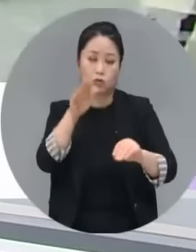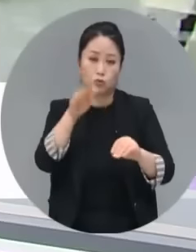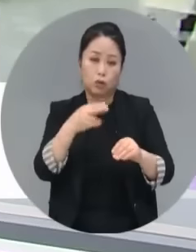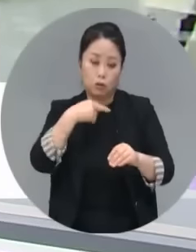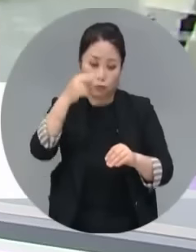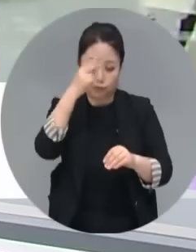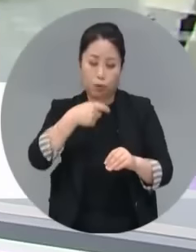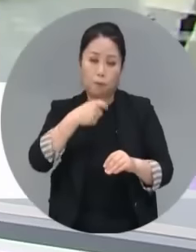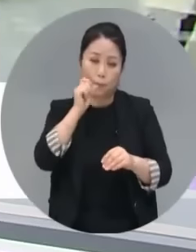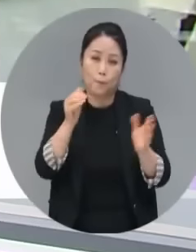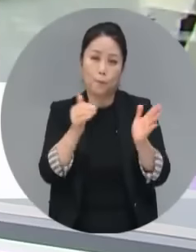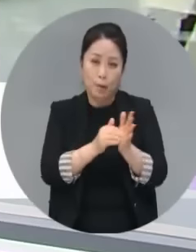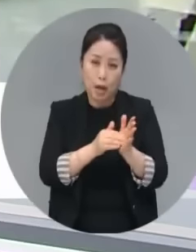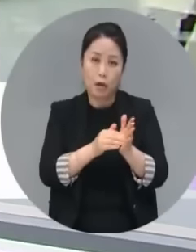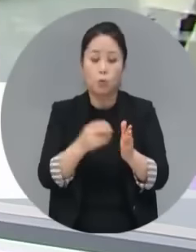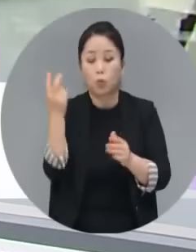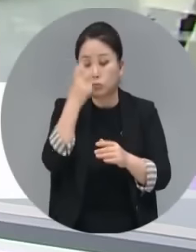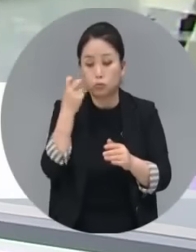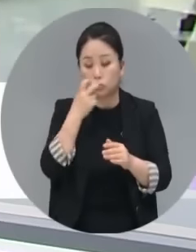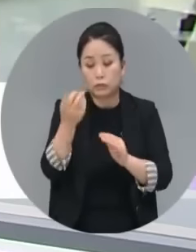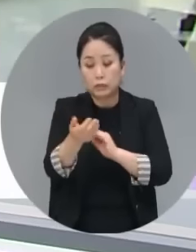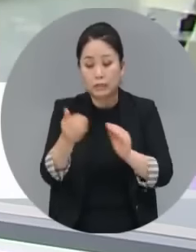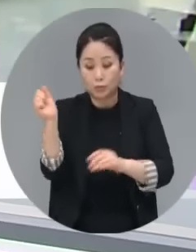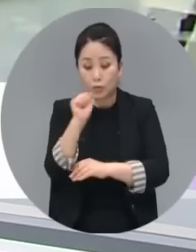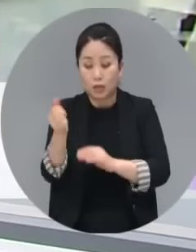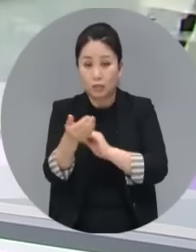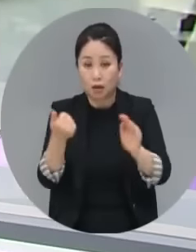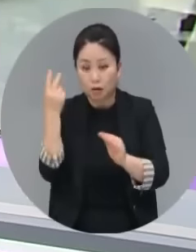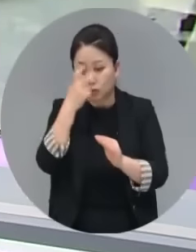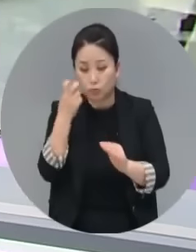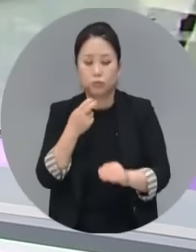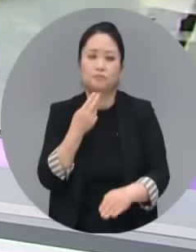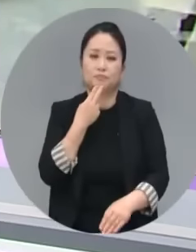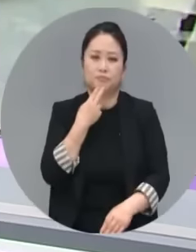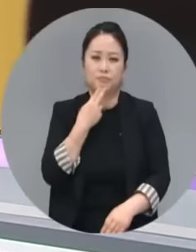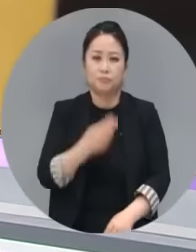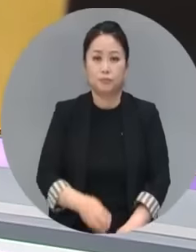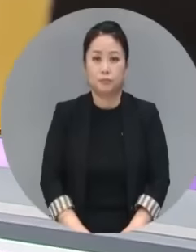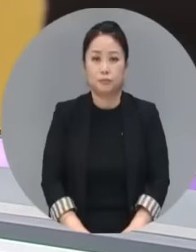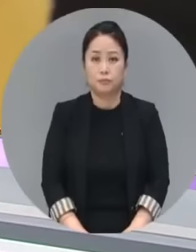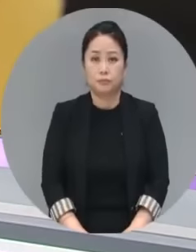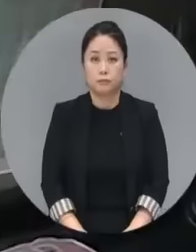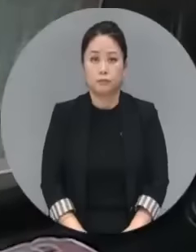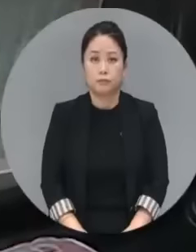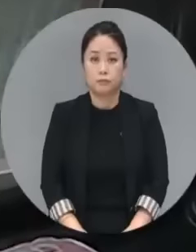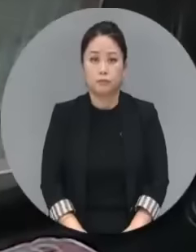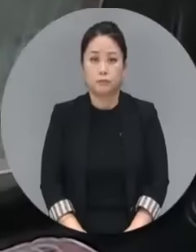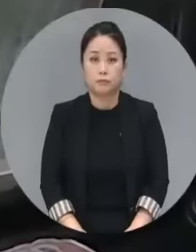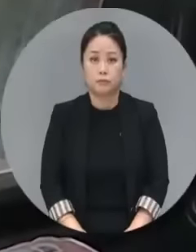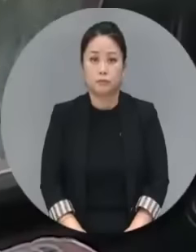측정조차 없었던 것으로 드러났습니다. 김윤아 기자의 단독 보도입니다.